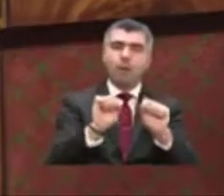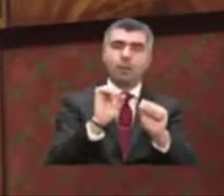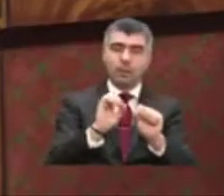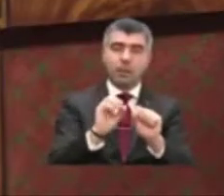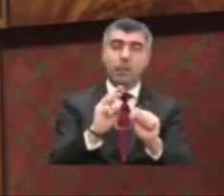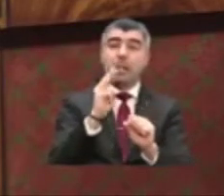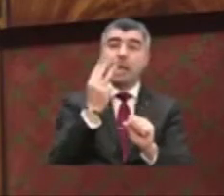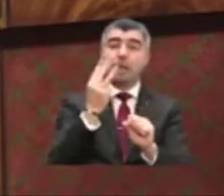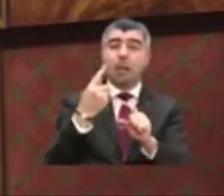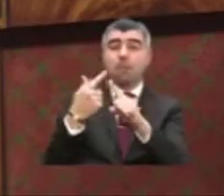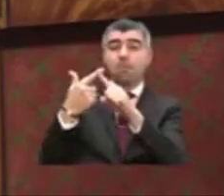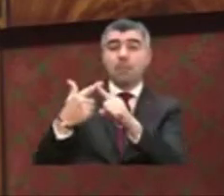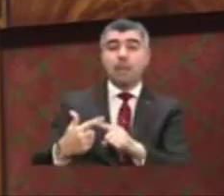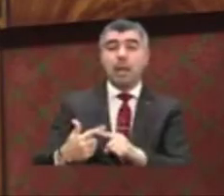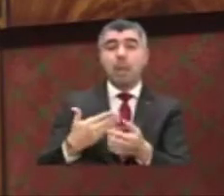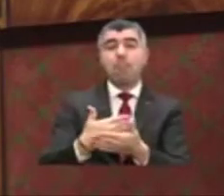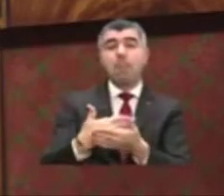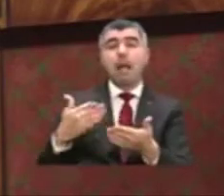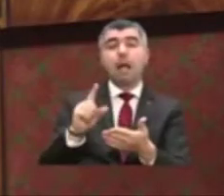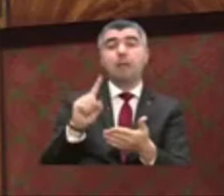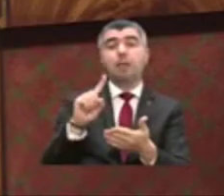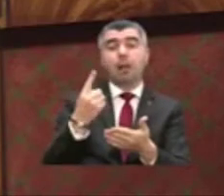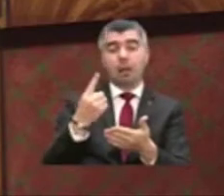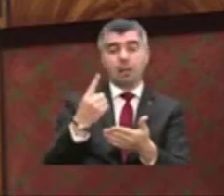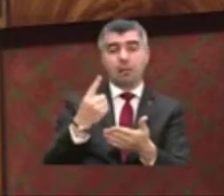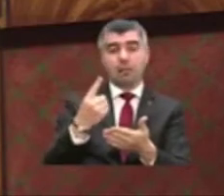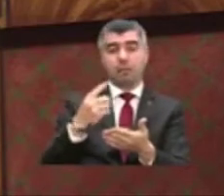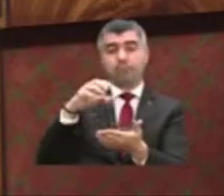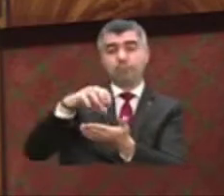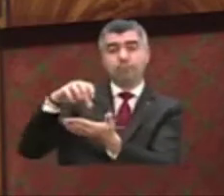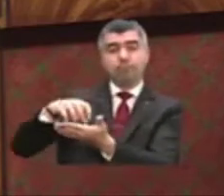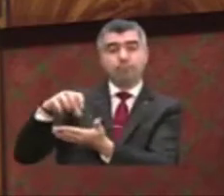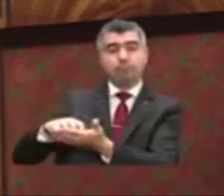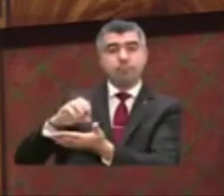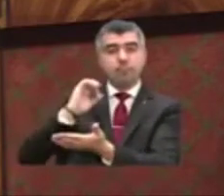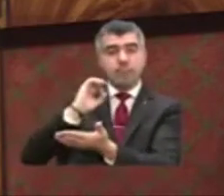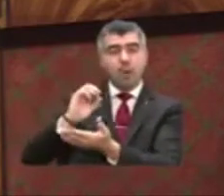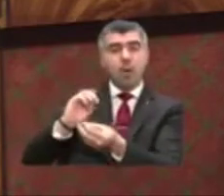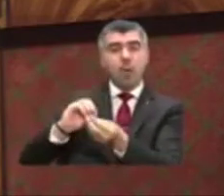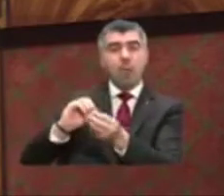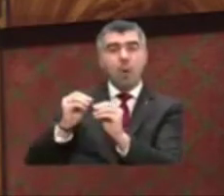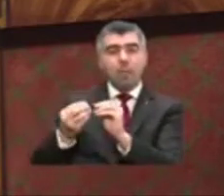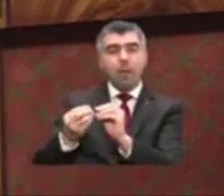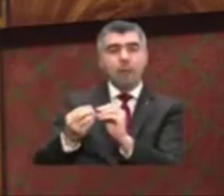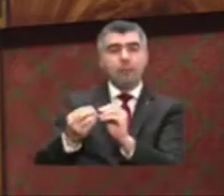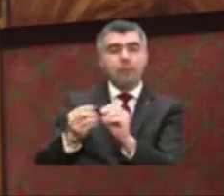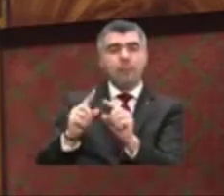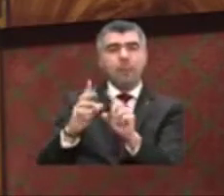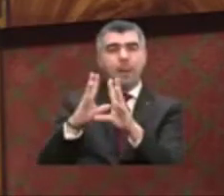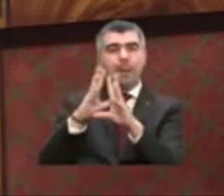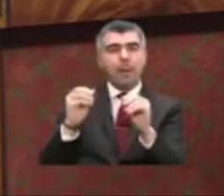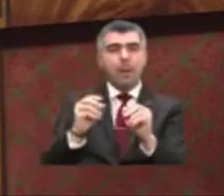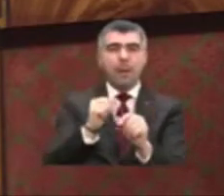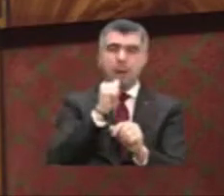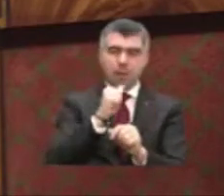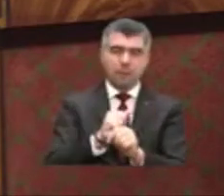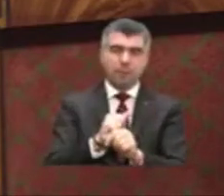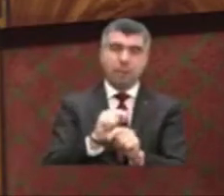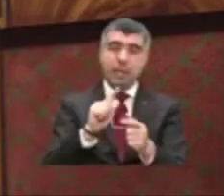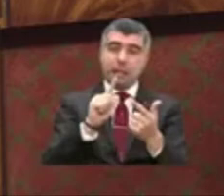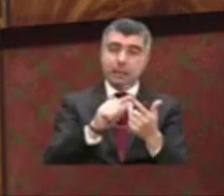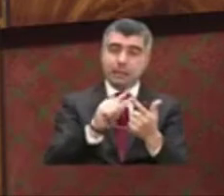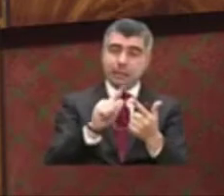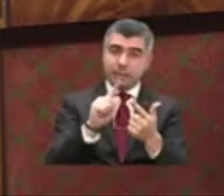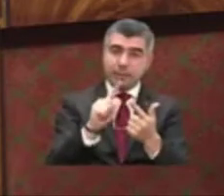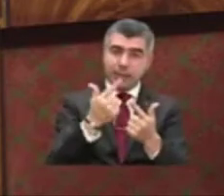الدرهم، وهم احواض اهم الاحواض المائيه المتضرره من اشكاليات ندره الماء. النقطه الثانيه وهو